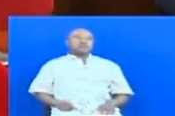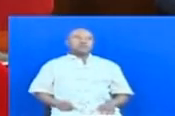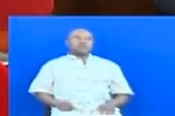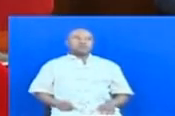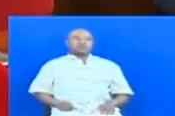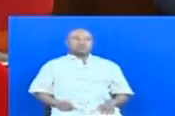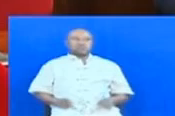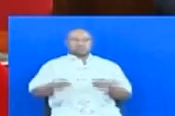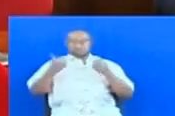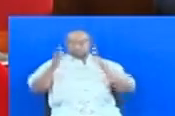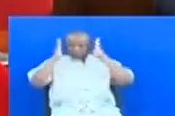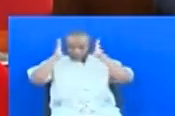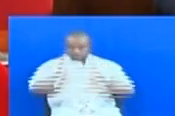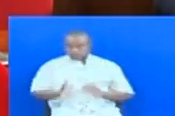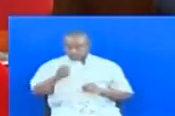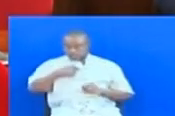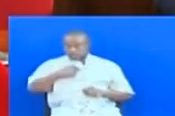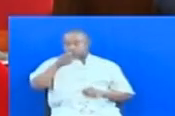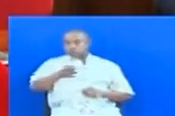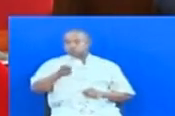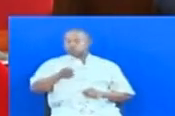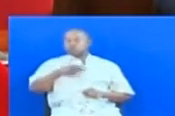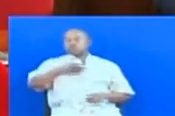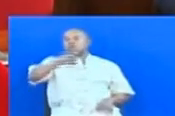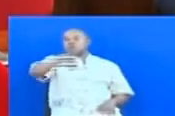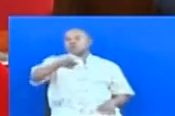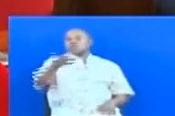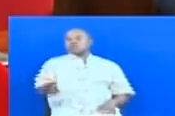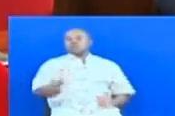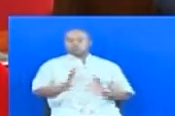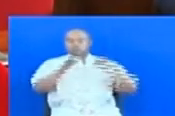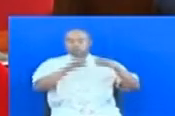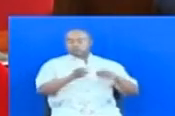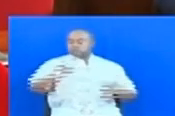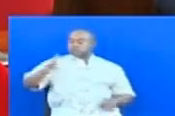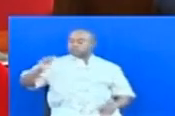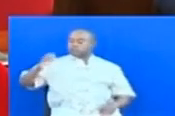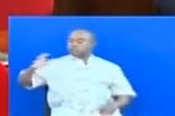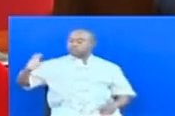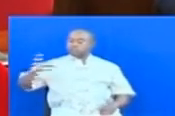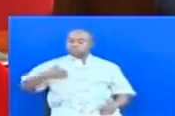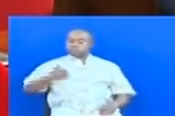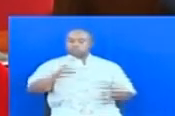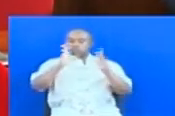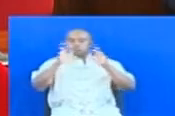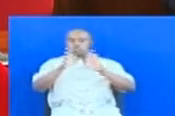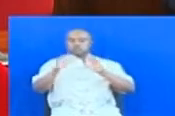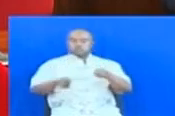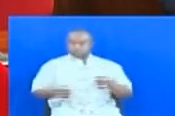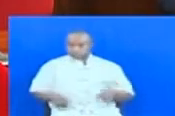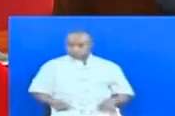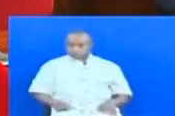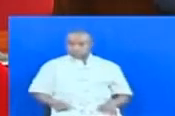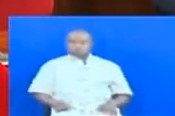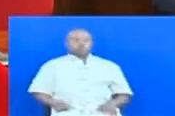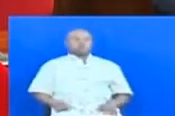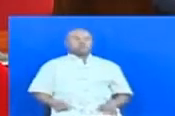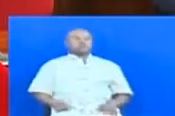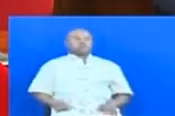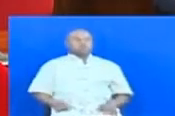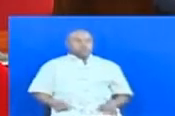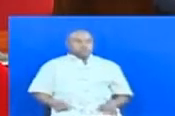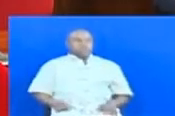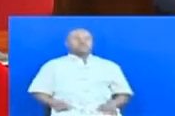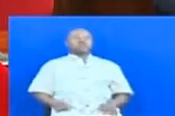niendelee kwanza kuwashukuru na kuwapongeza sana kamati ya LAK kwa taarifa nzuri, lakini pia nimpongeze sana